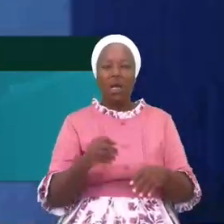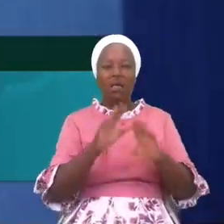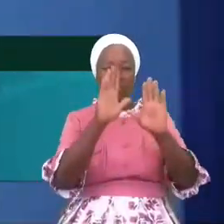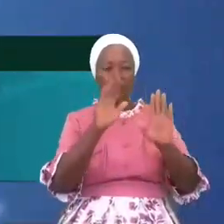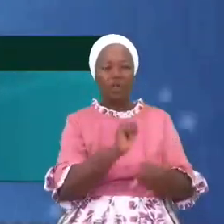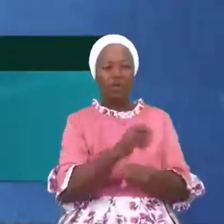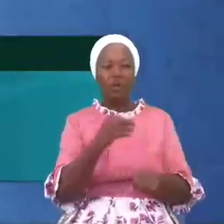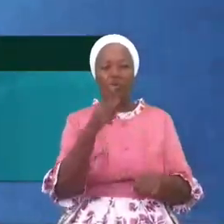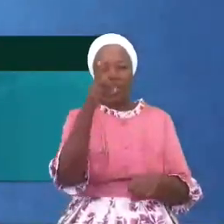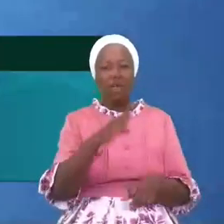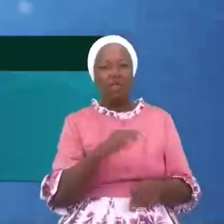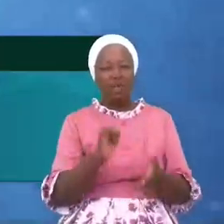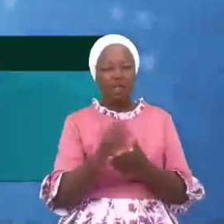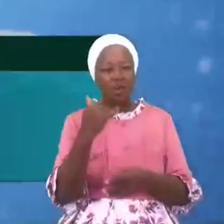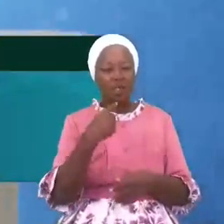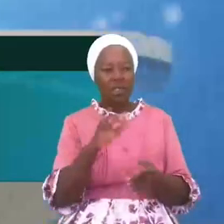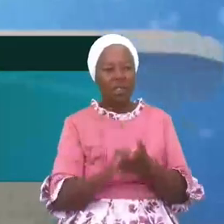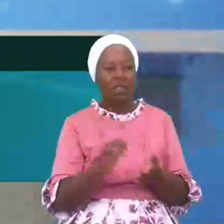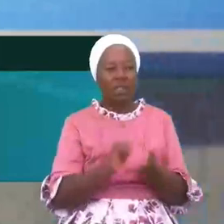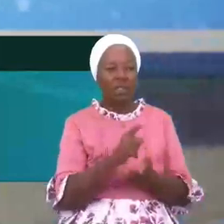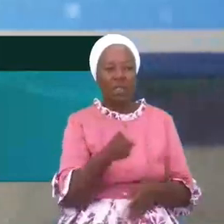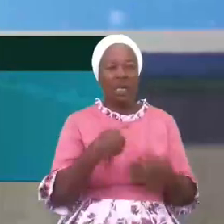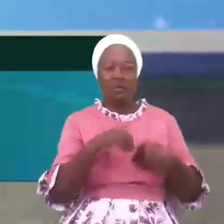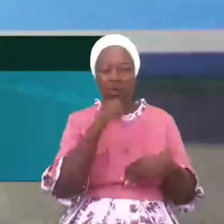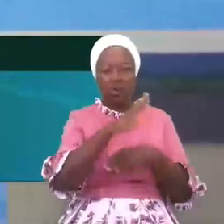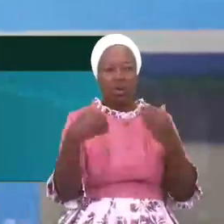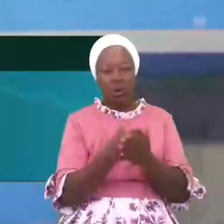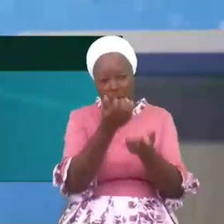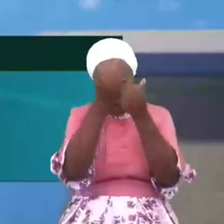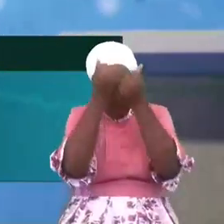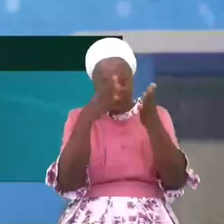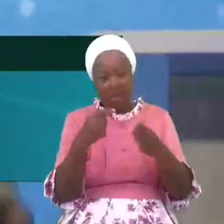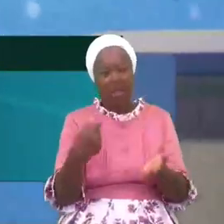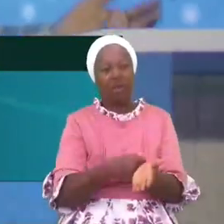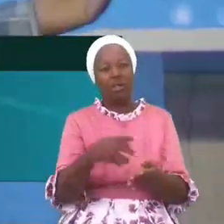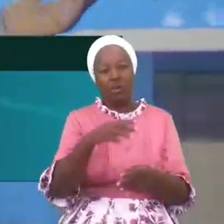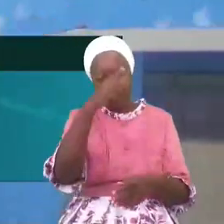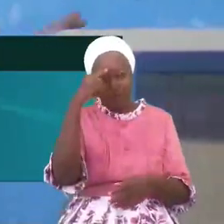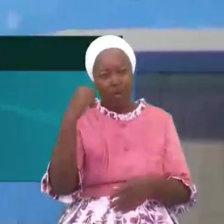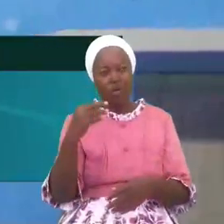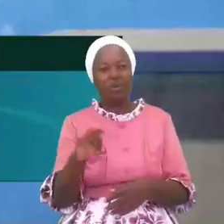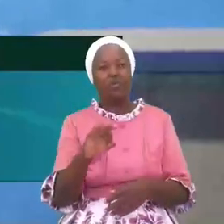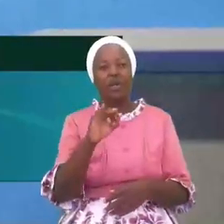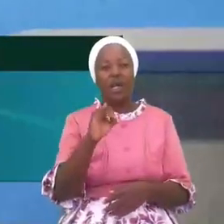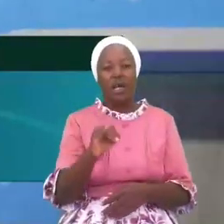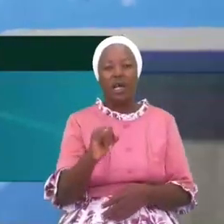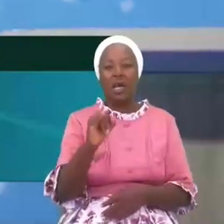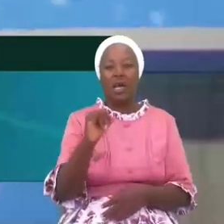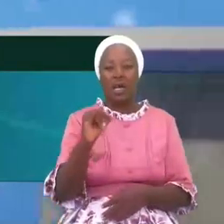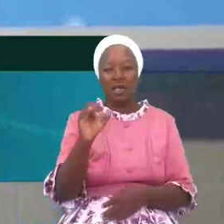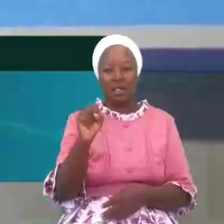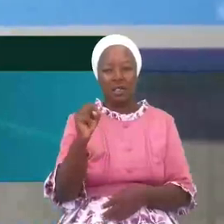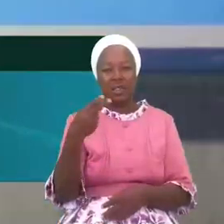nouvelle. Verset 16, Romains 10, 16. Mais ils n'ont pas obéi à la bonne nouvelle. Aussi Esaïe dit-il,